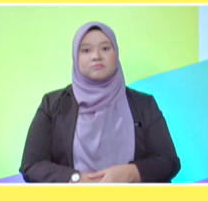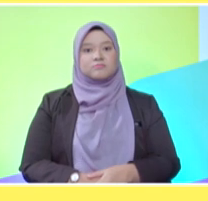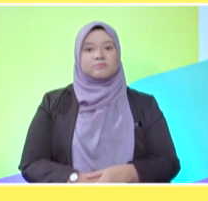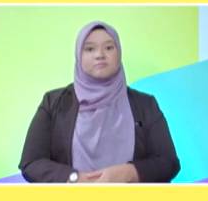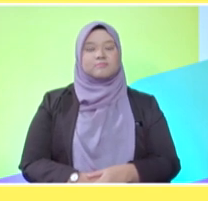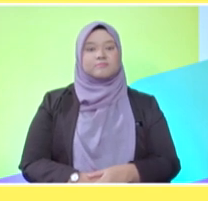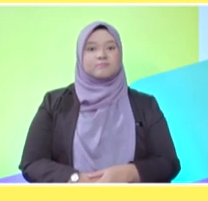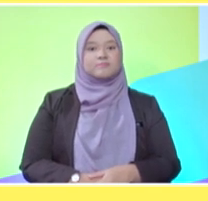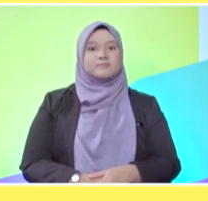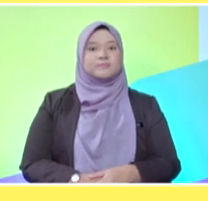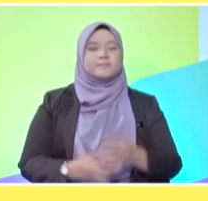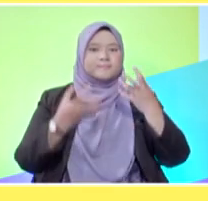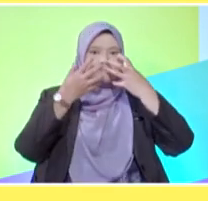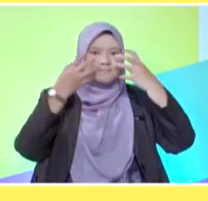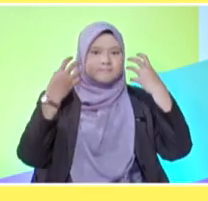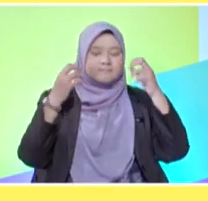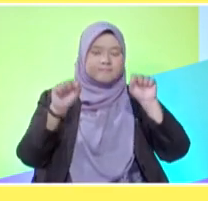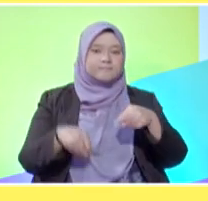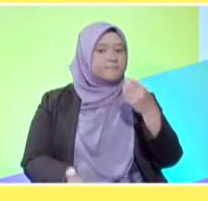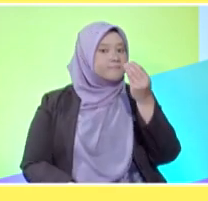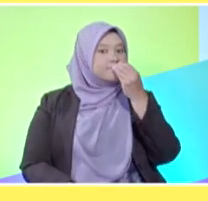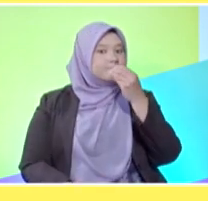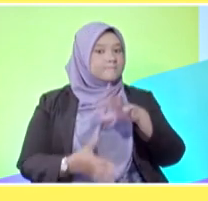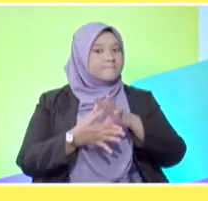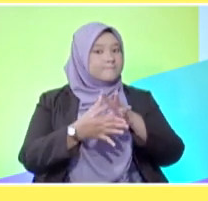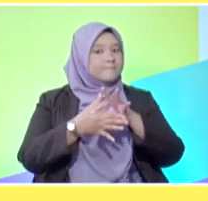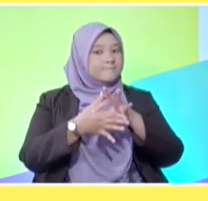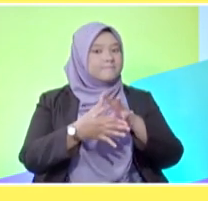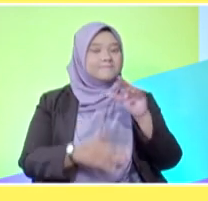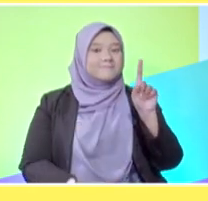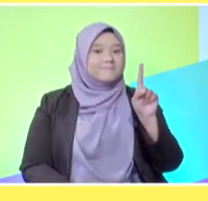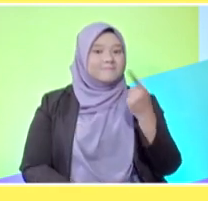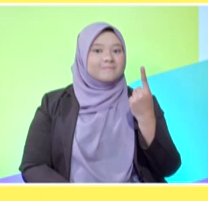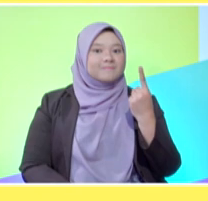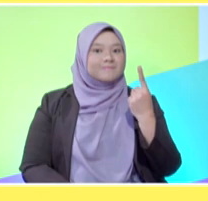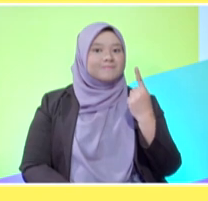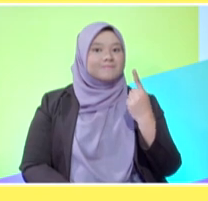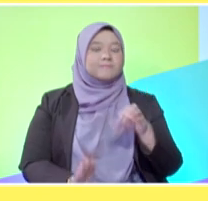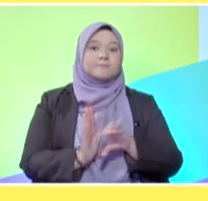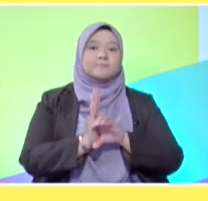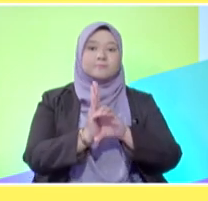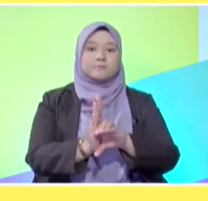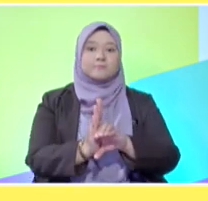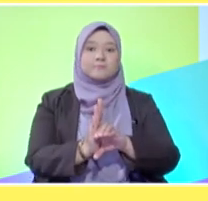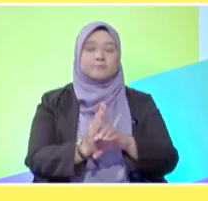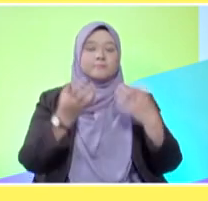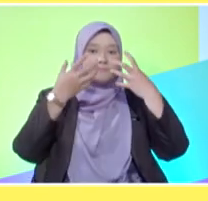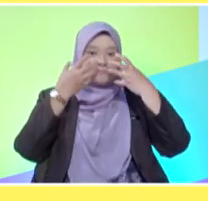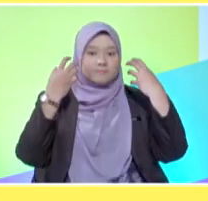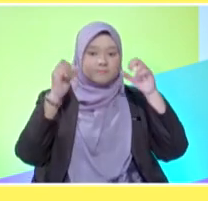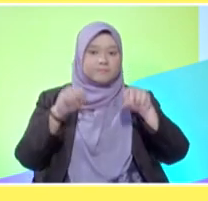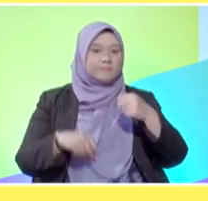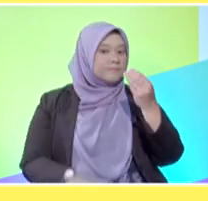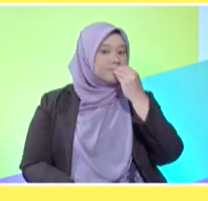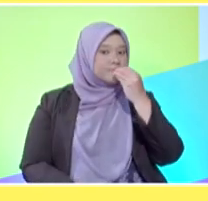Lia yang makan daging saja contohnya dia akan memburu Seperti Rusa ada tiga di dalam